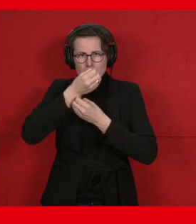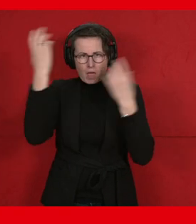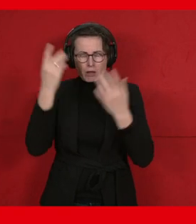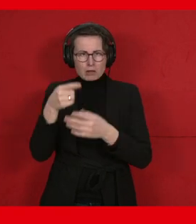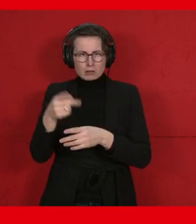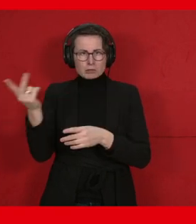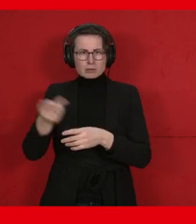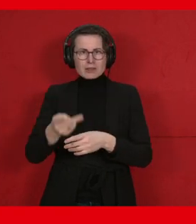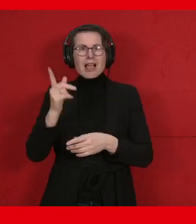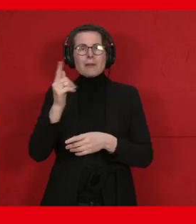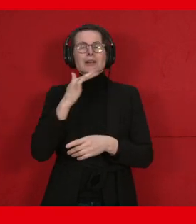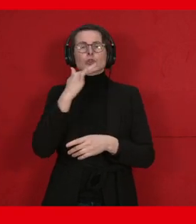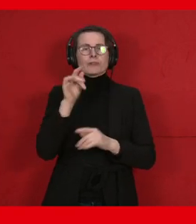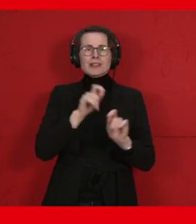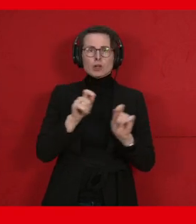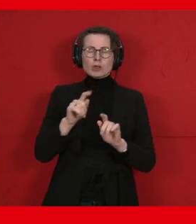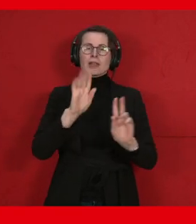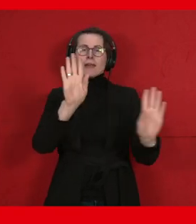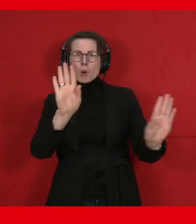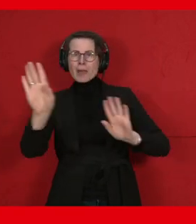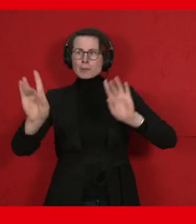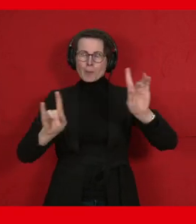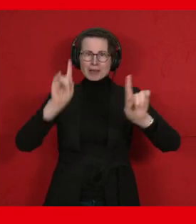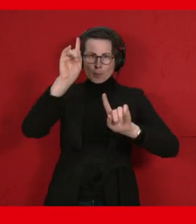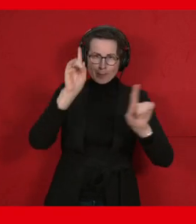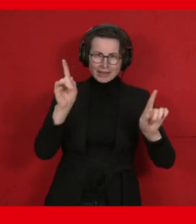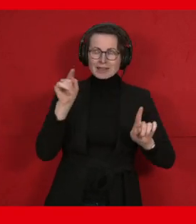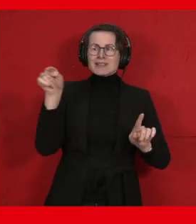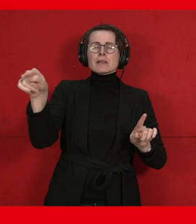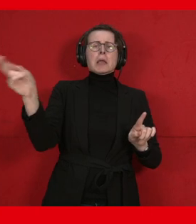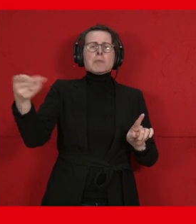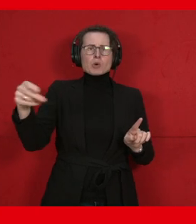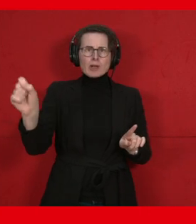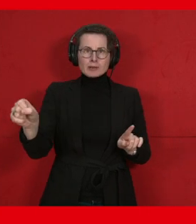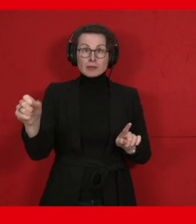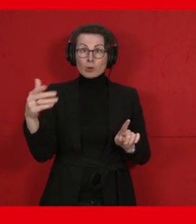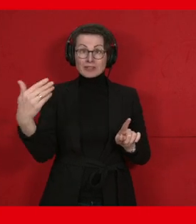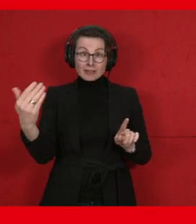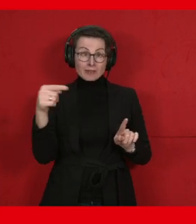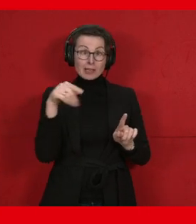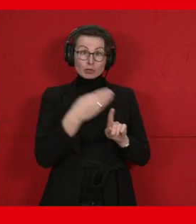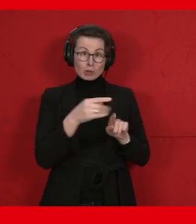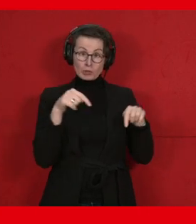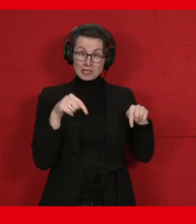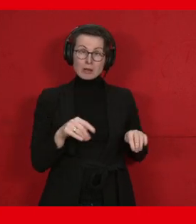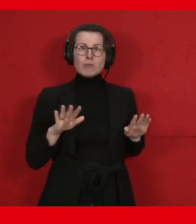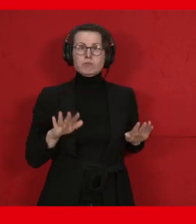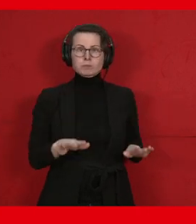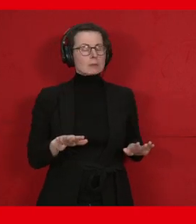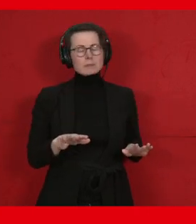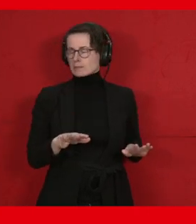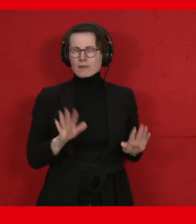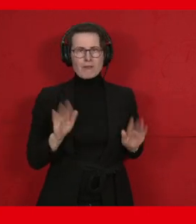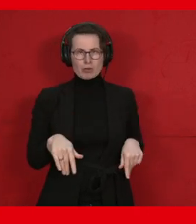dass es zu viele gibt, die mit dem Hinweis auf die Importe sich erstmal entscheiden, hierzulande nichts zu machen. Das ist nämlich solche,